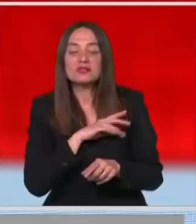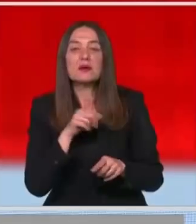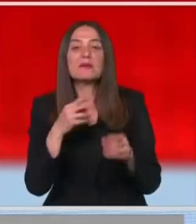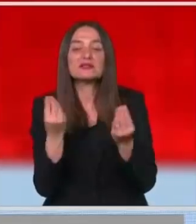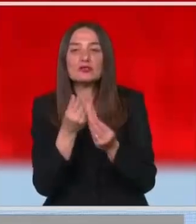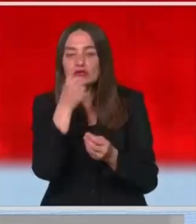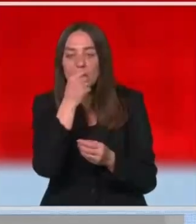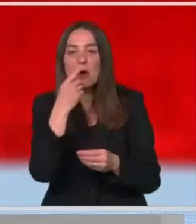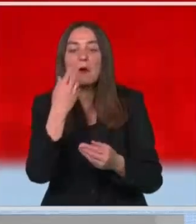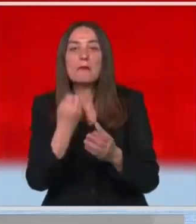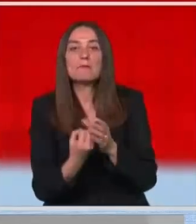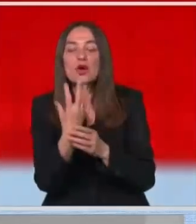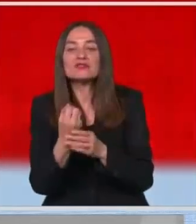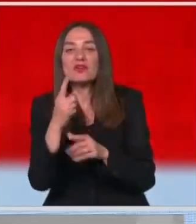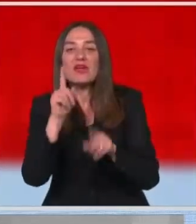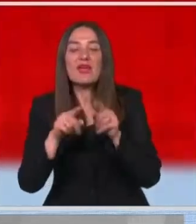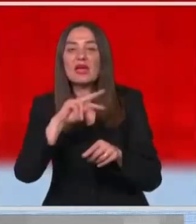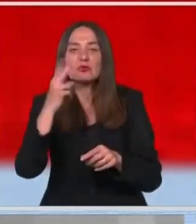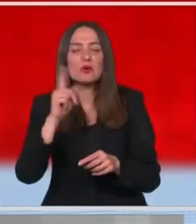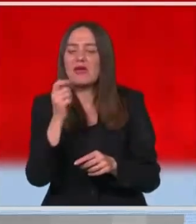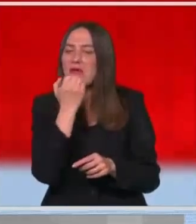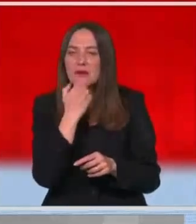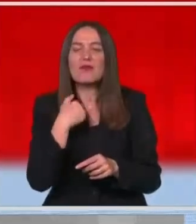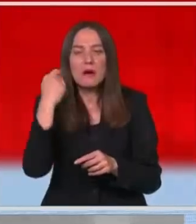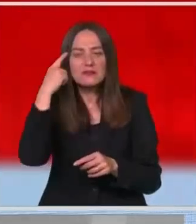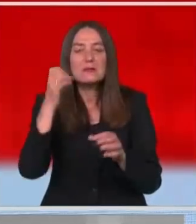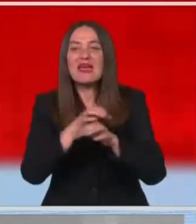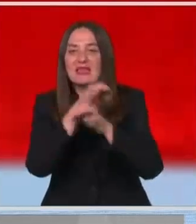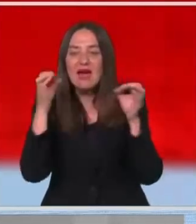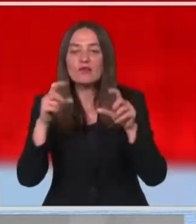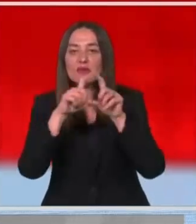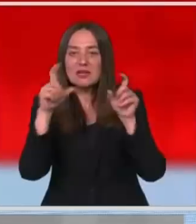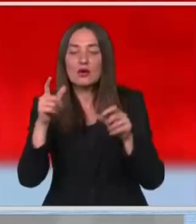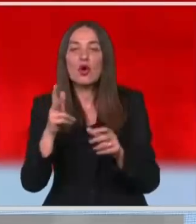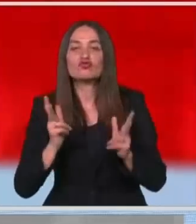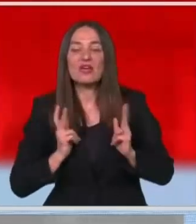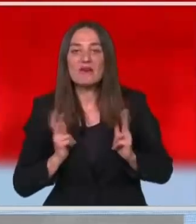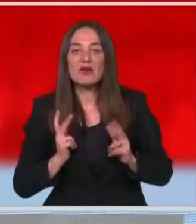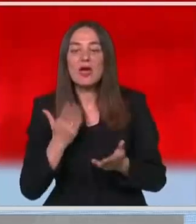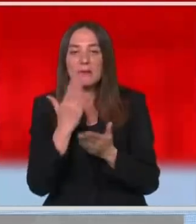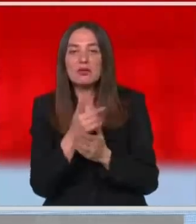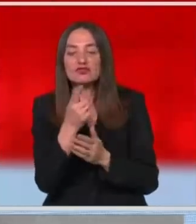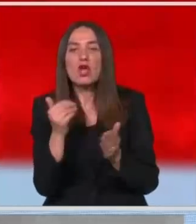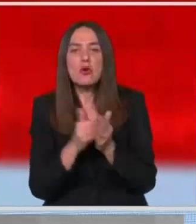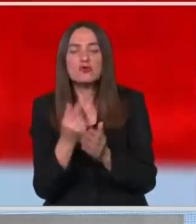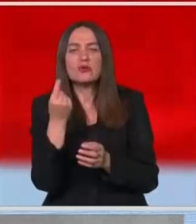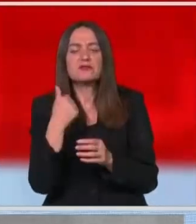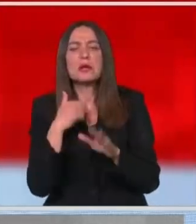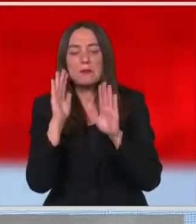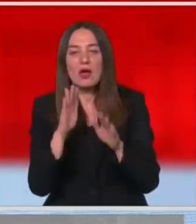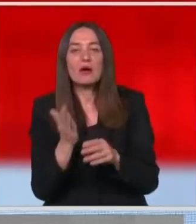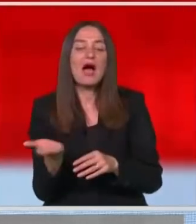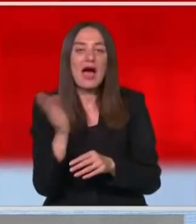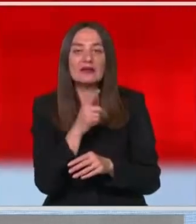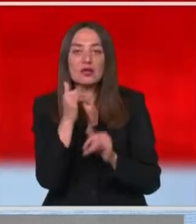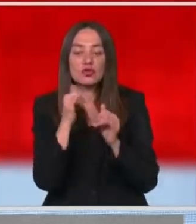to proizvoditi neke druge, ne mislim u privatno, mislim pre svega u javnom sektoru očekivanja, bit će tu još novca pa ćemo polako. Ajde da